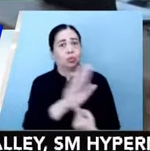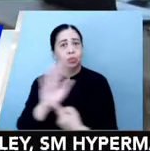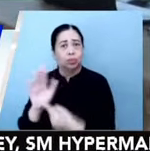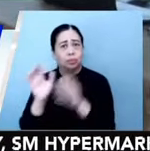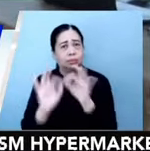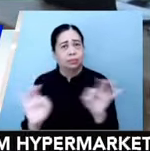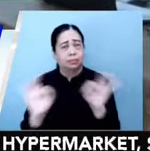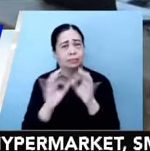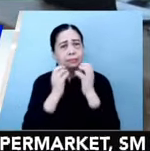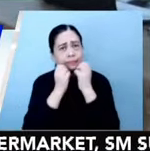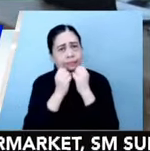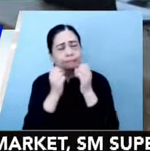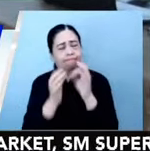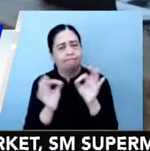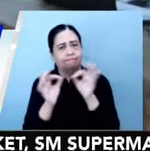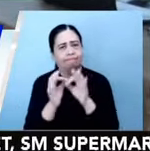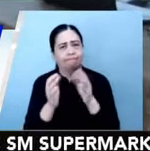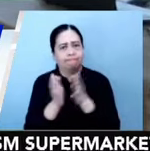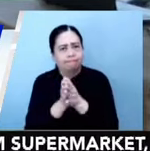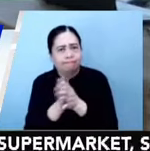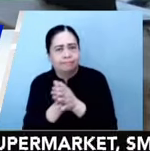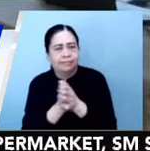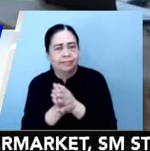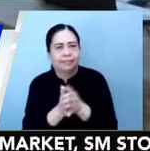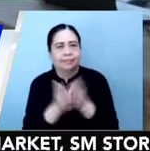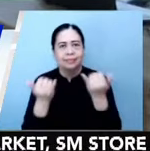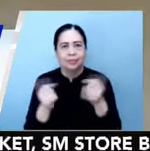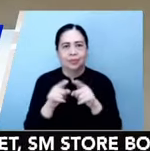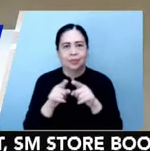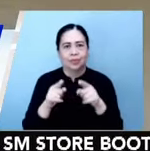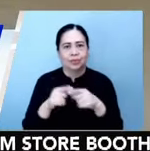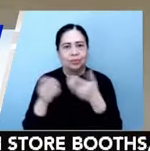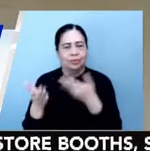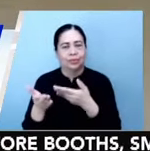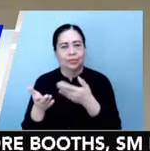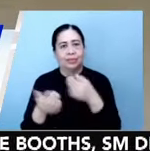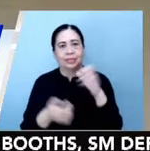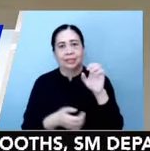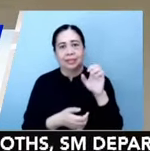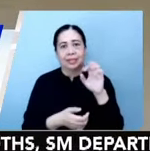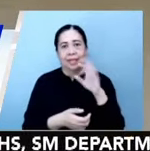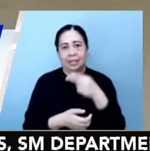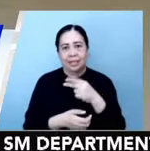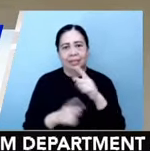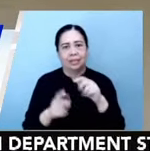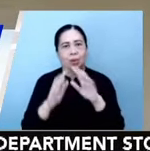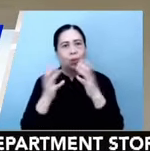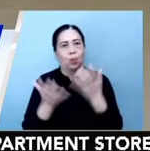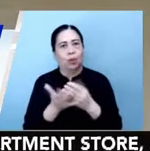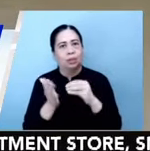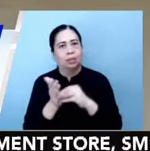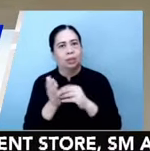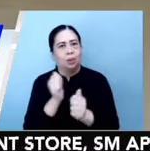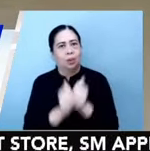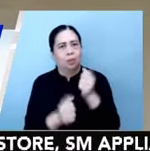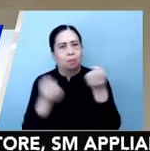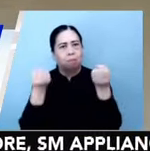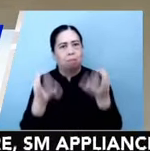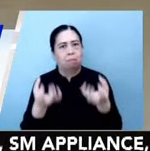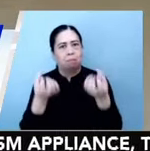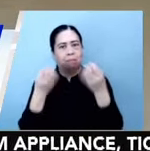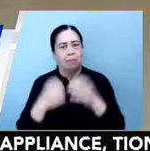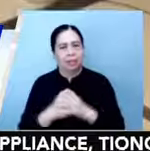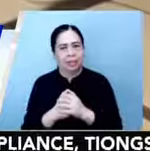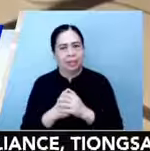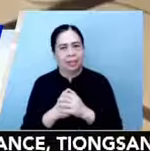determinasyon. Kasalukuyan ding hawak ni Hernandez ang world record sa may pinakamaraming pagtama sa